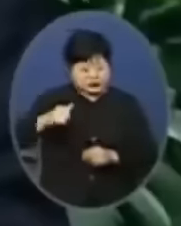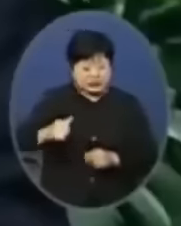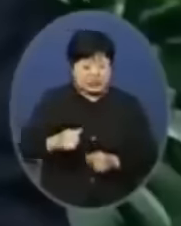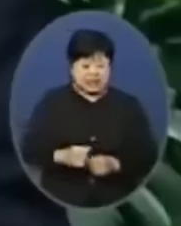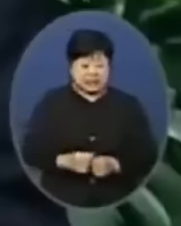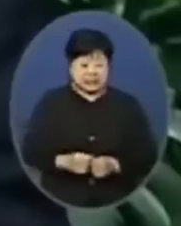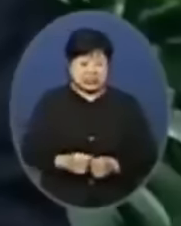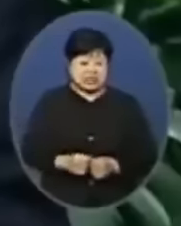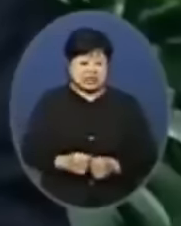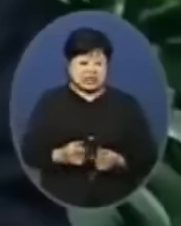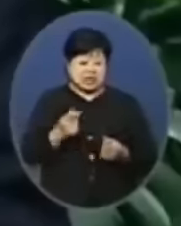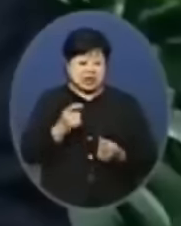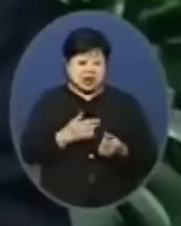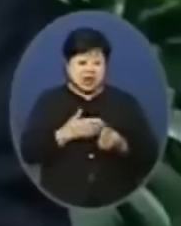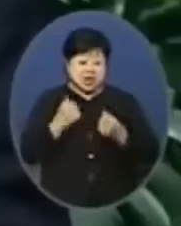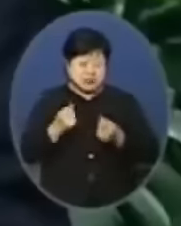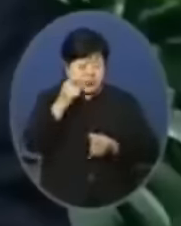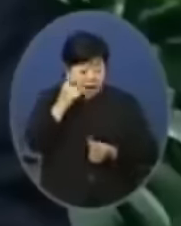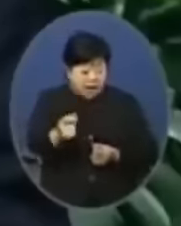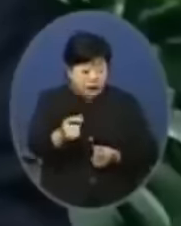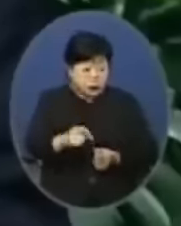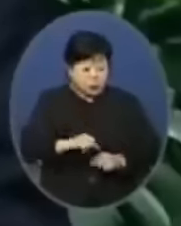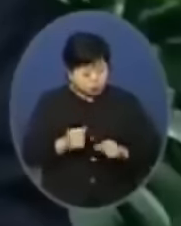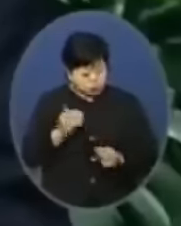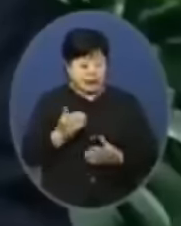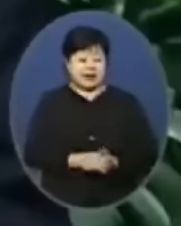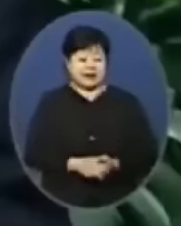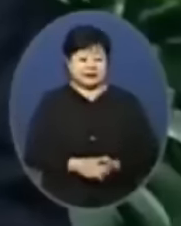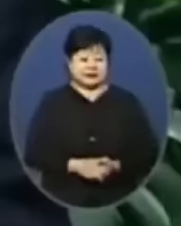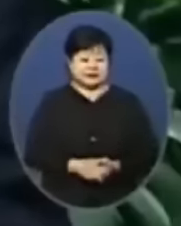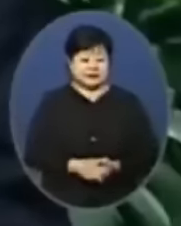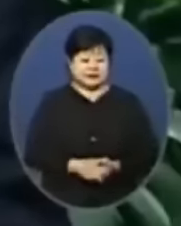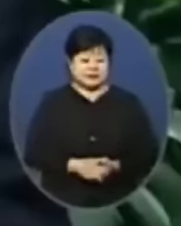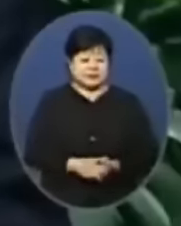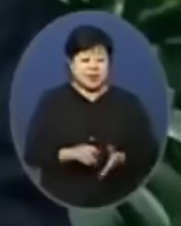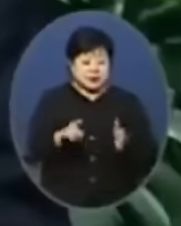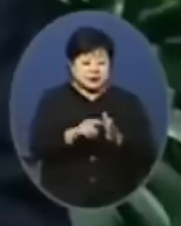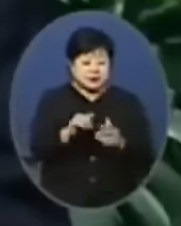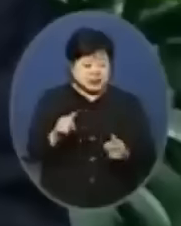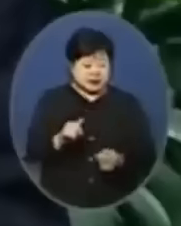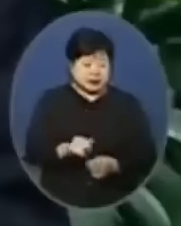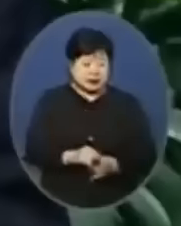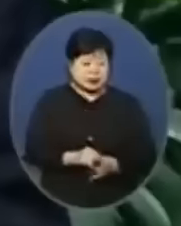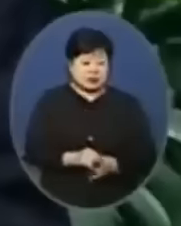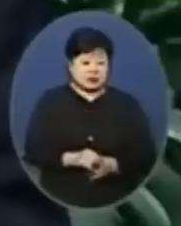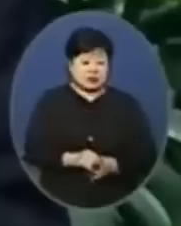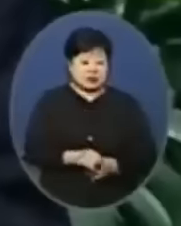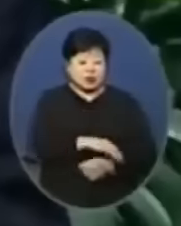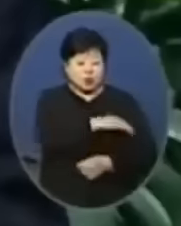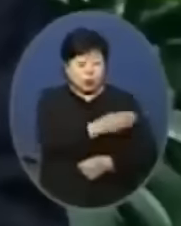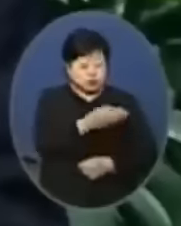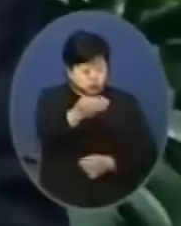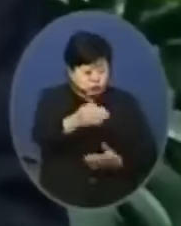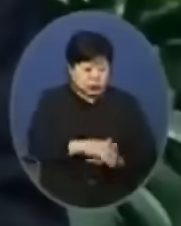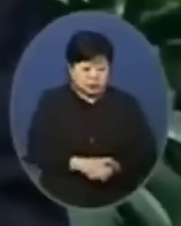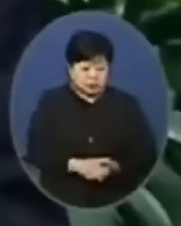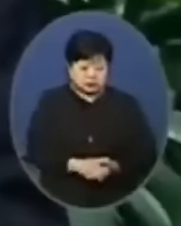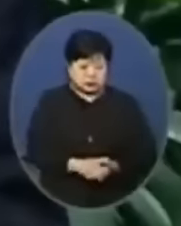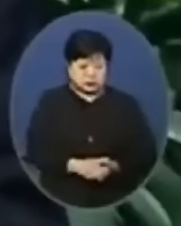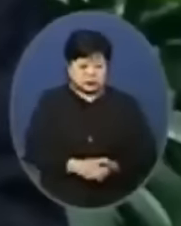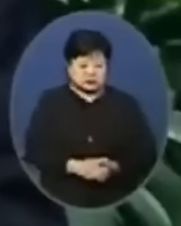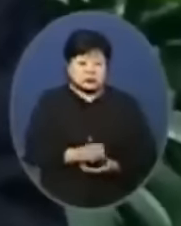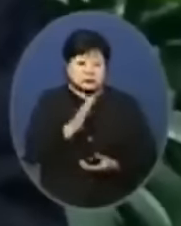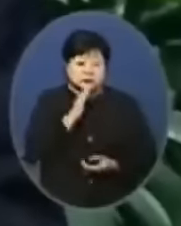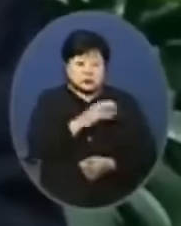다이나마이트보다 훨씬 힘이 있습니다. 하나님께서 여러분에게 말씀해 너가 나를 믿는 내게는 권능을 주었으니